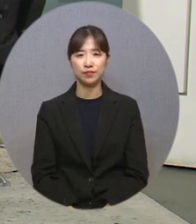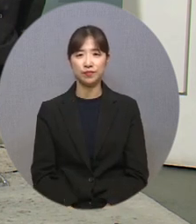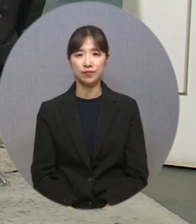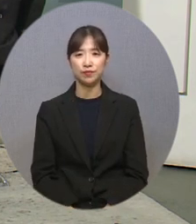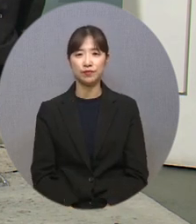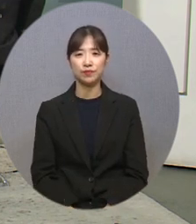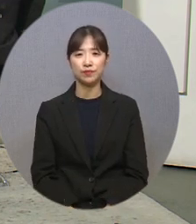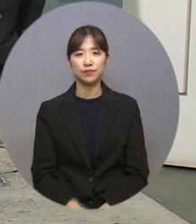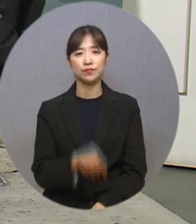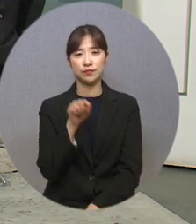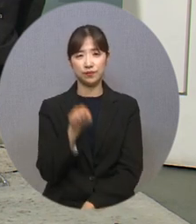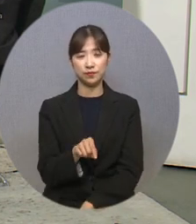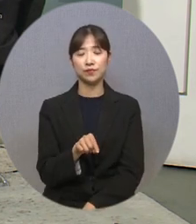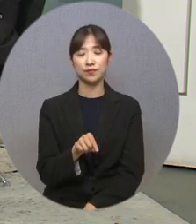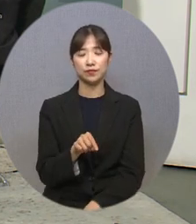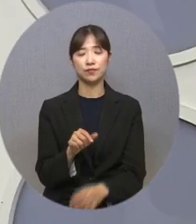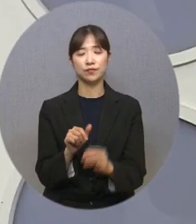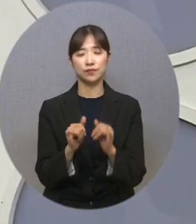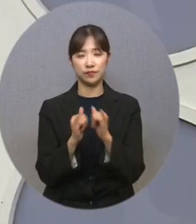이